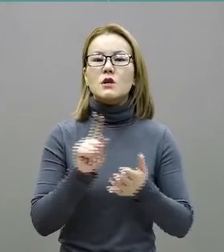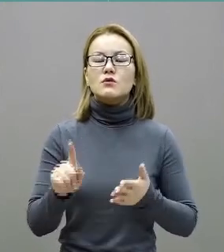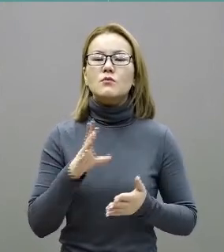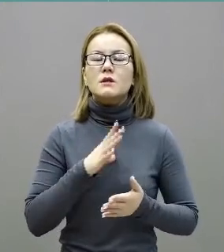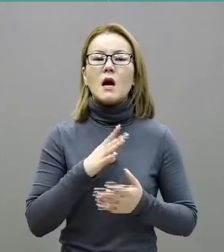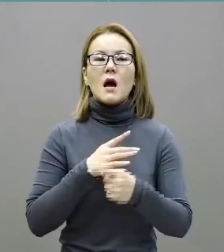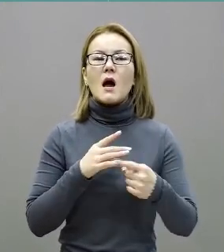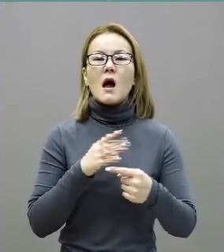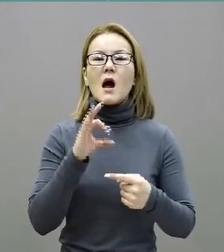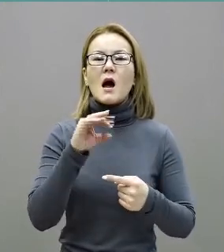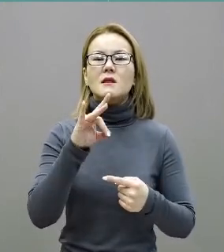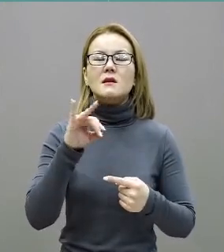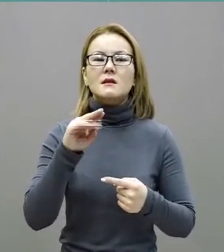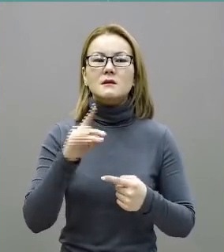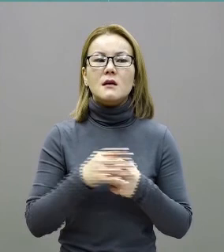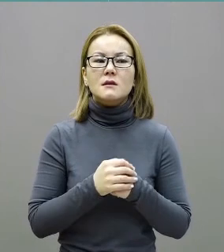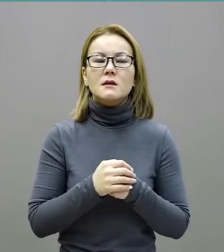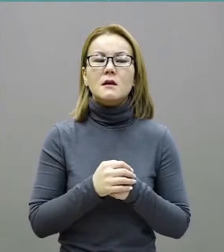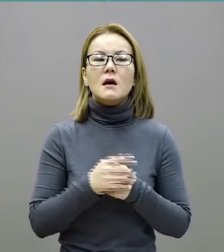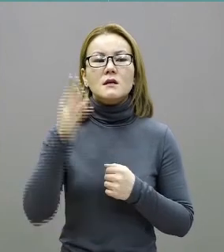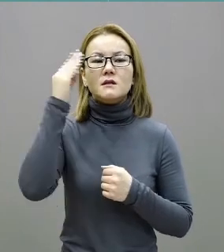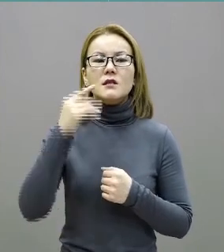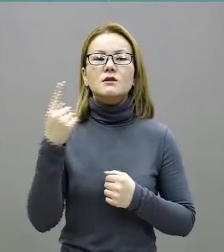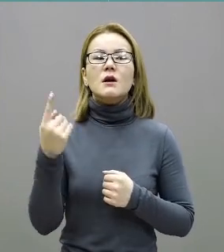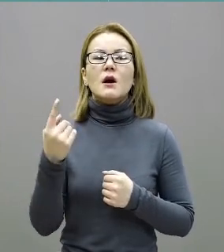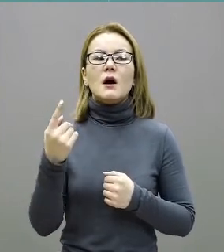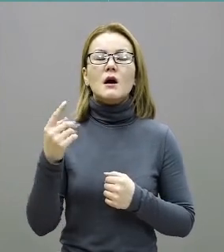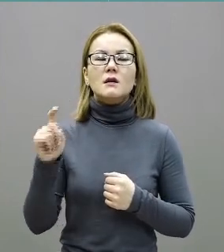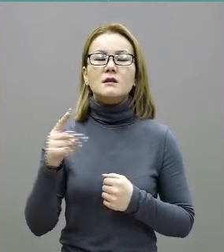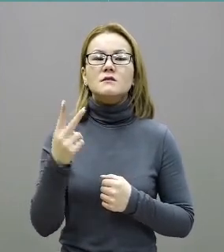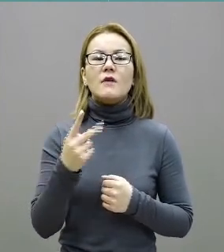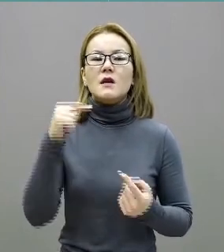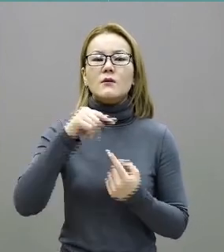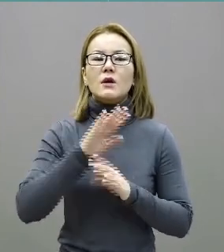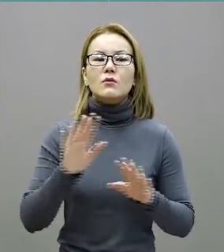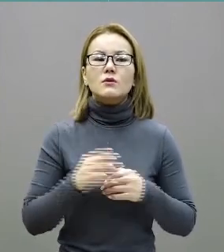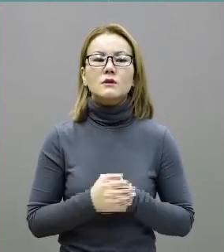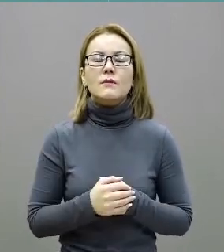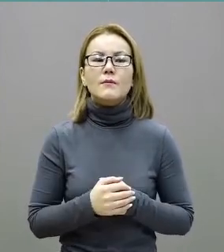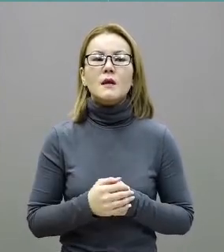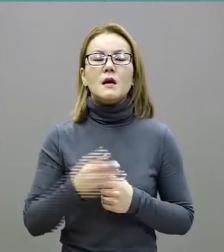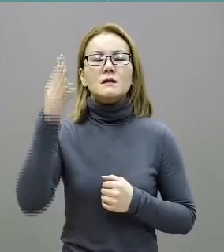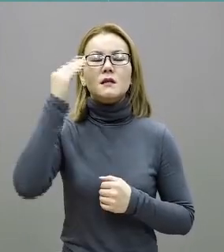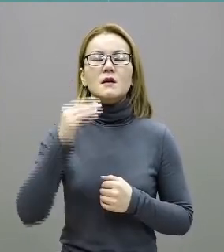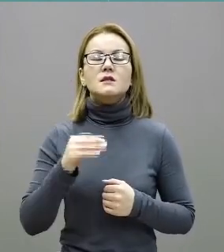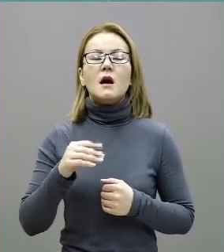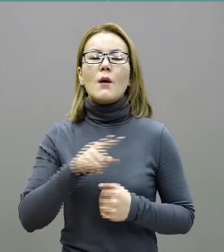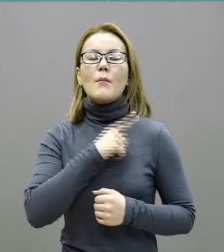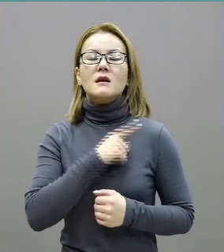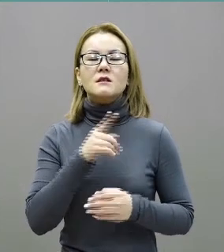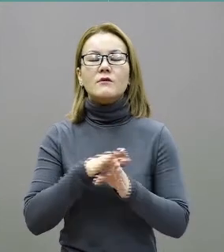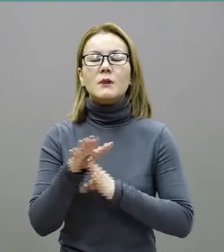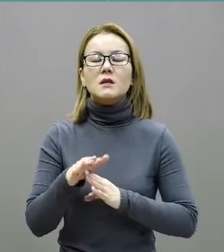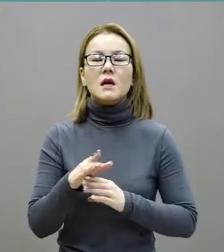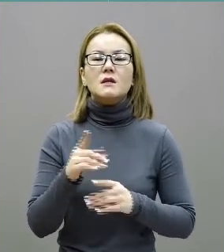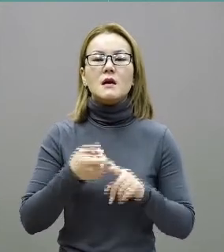отрицательными получаются -11 не удовлетворяют условию задачи значит мастер выполняет этот